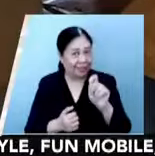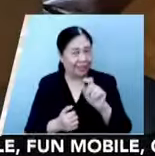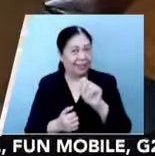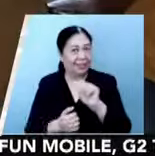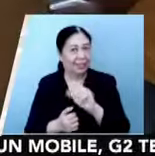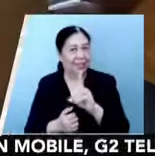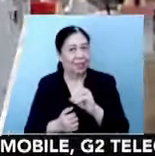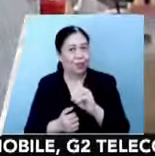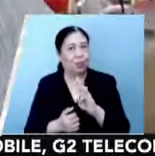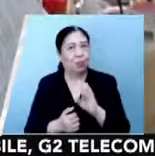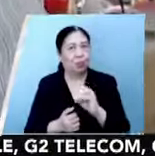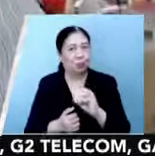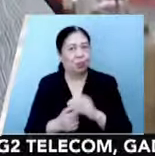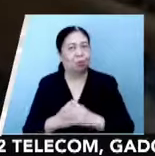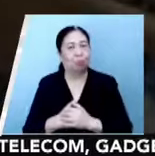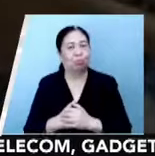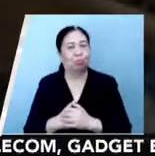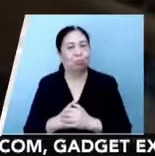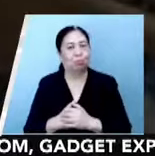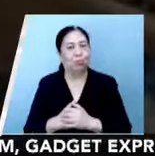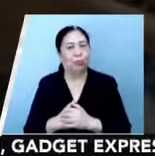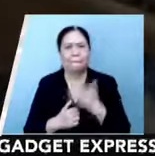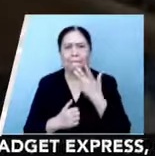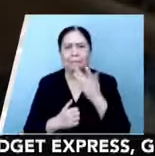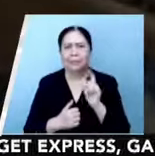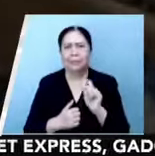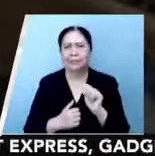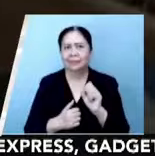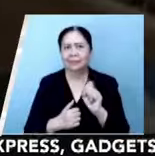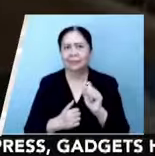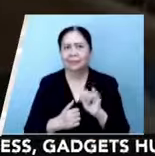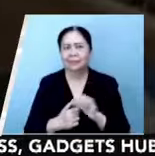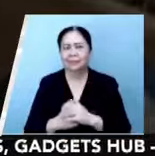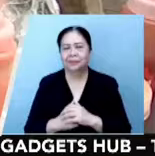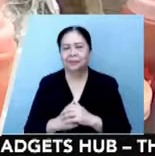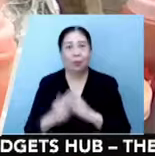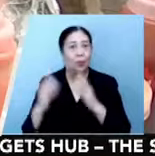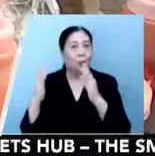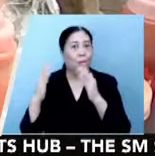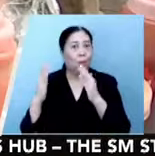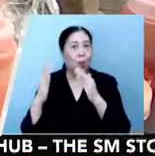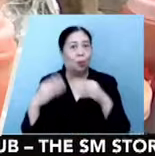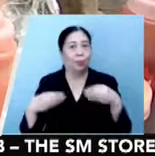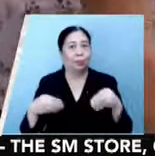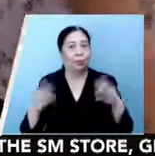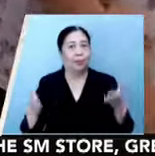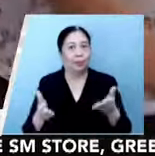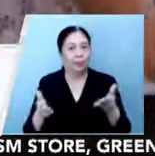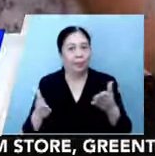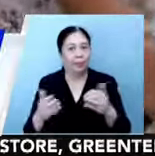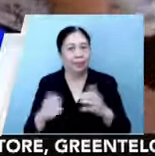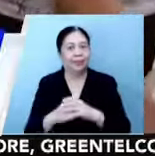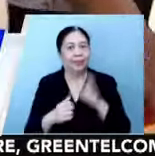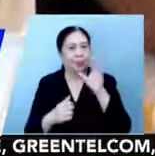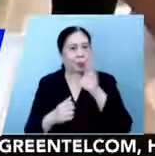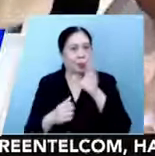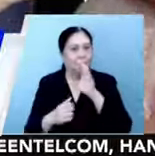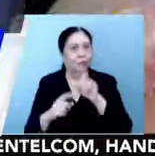Mmm. How is it? Very tasty. Umaas ang mga nagtitinda dito na makakahanap sila ng mga bagong tagahanga